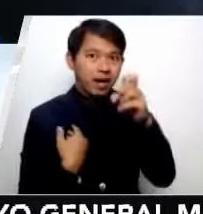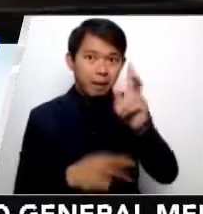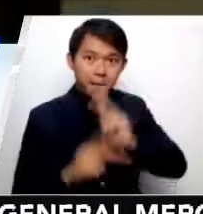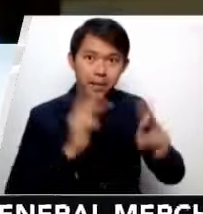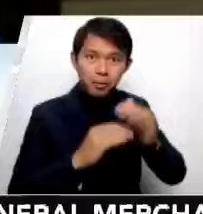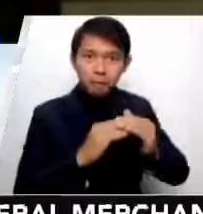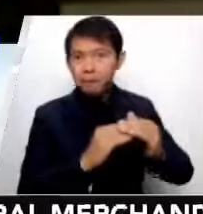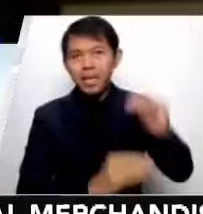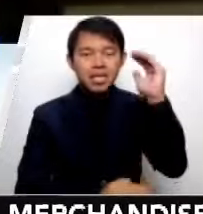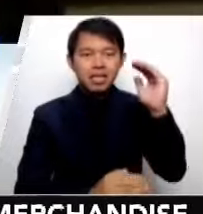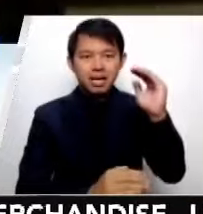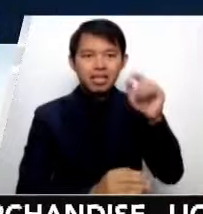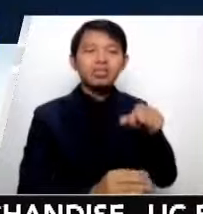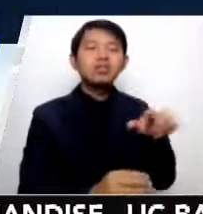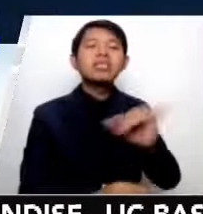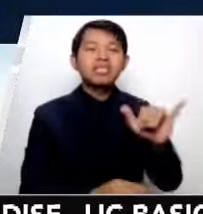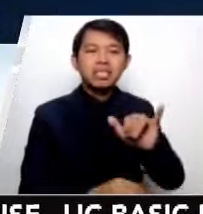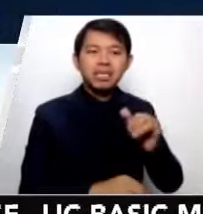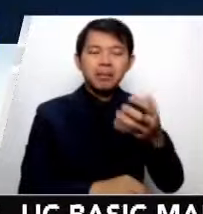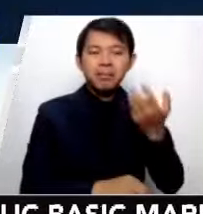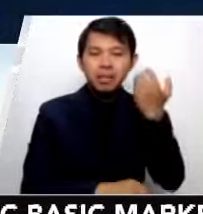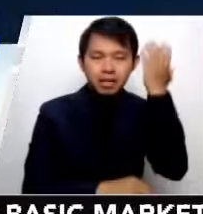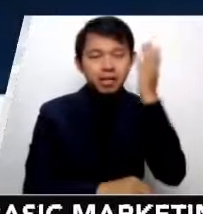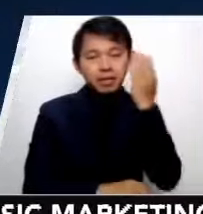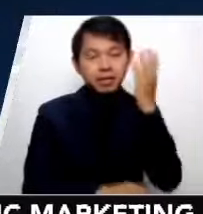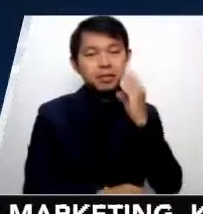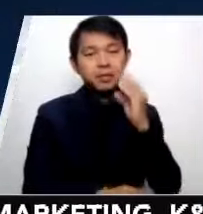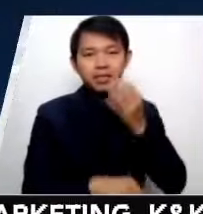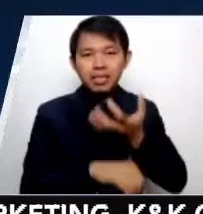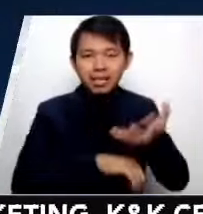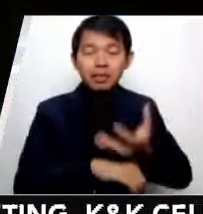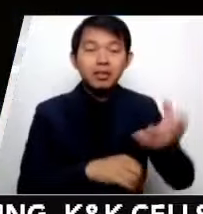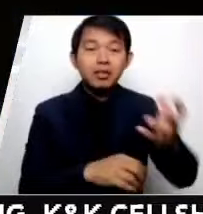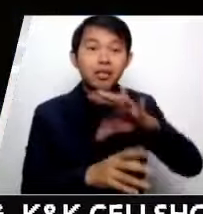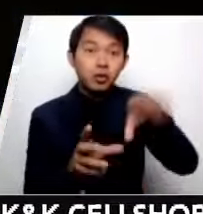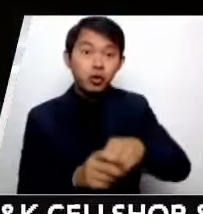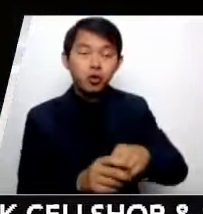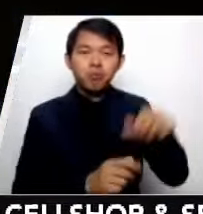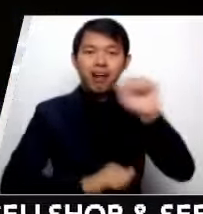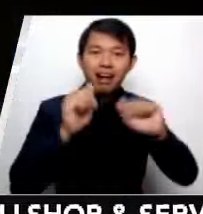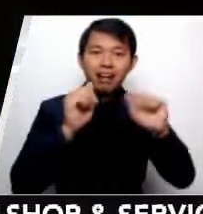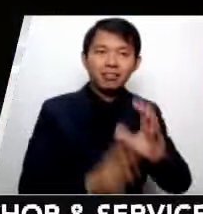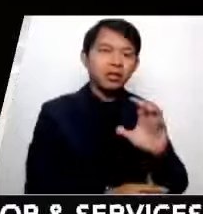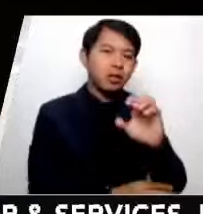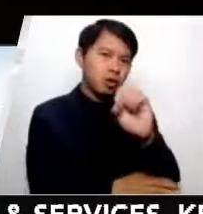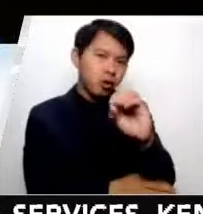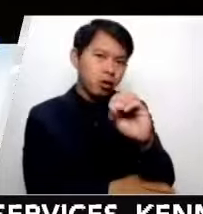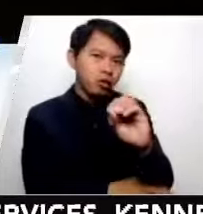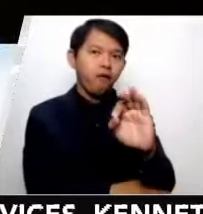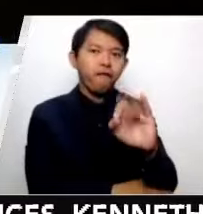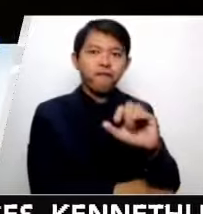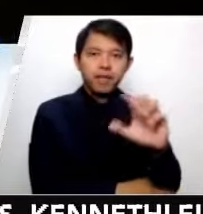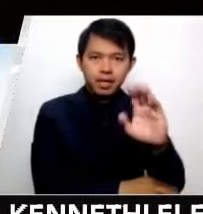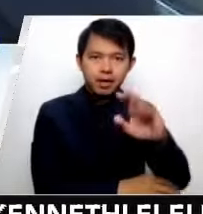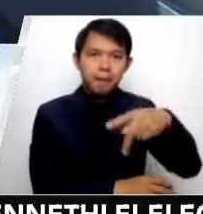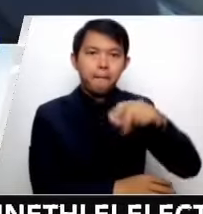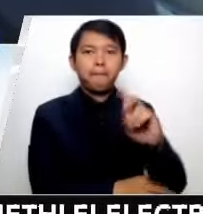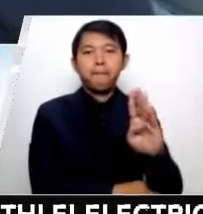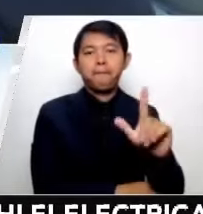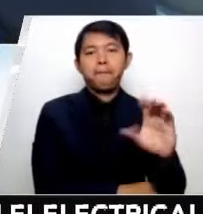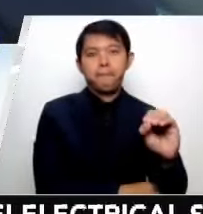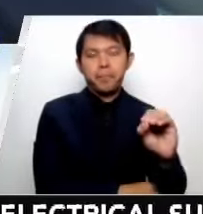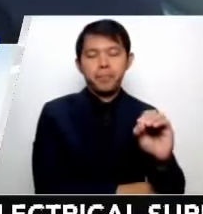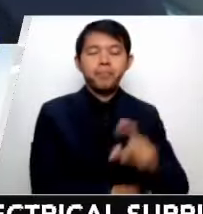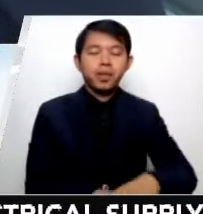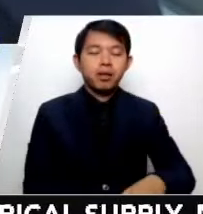seller. Kabilang dyan ang Sparkle artist na si Sofia Pablo. Paalala ng NBI para iwas scam sa lehitimong ticket office